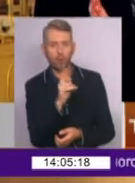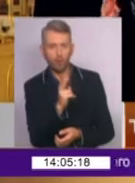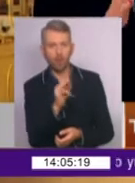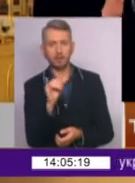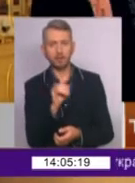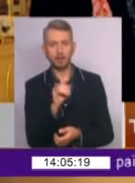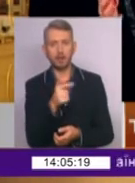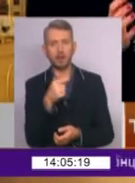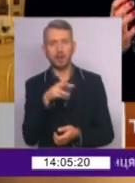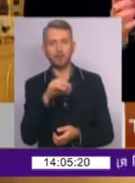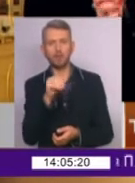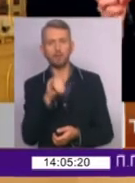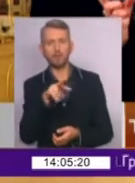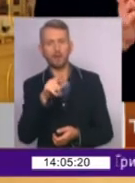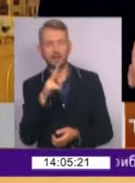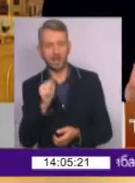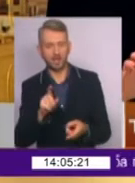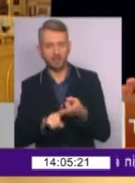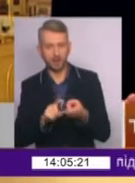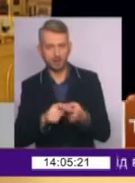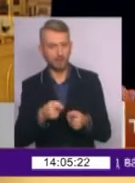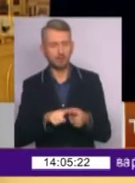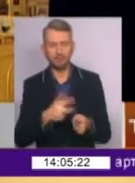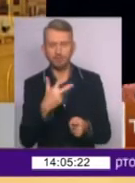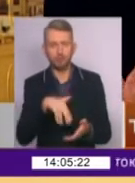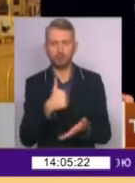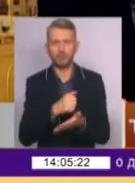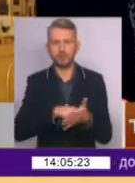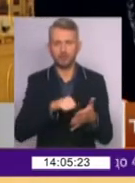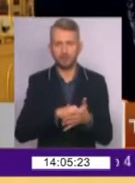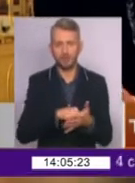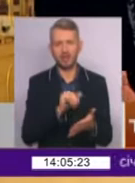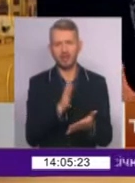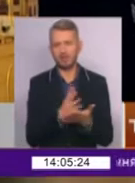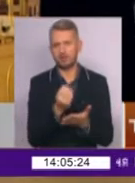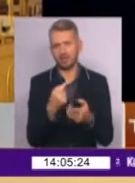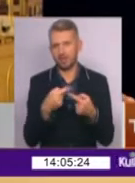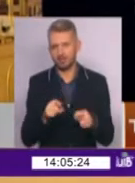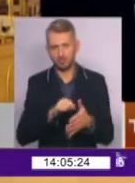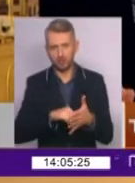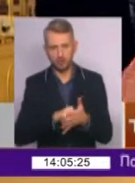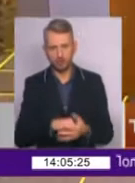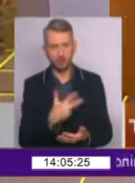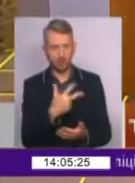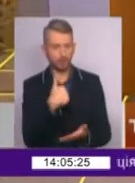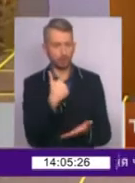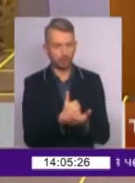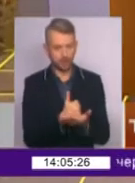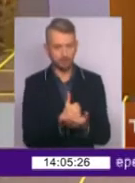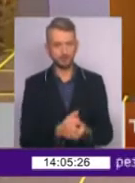всіх причин менінгітів. І невеличка групка припадає на інші збудники. Тобто